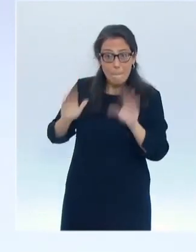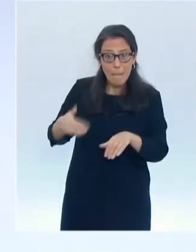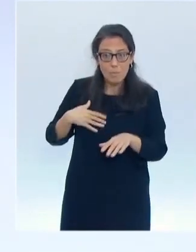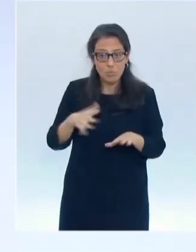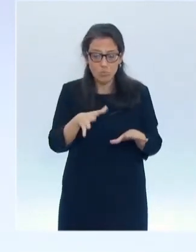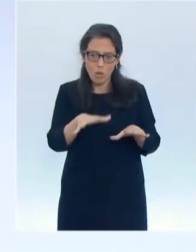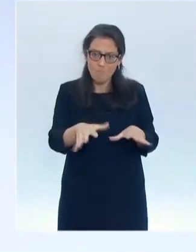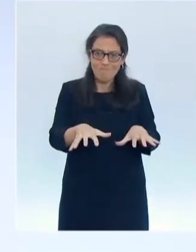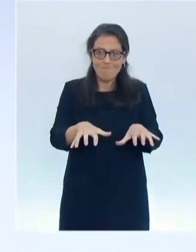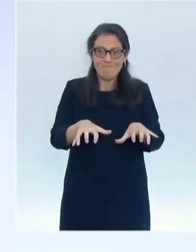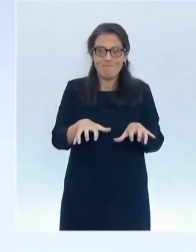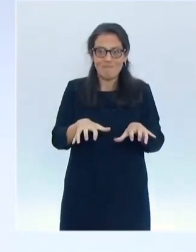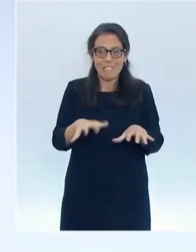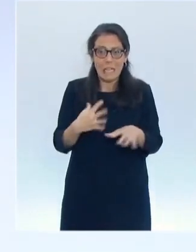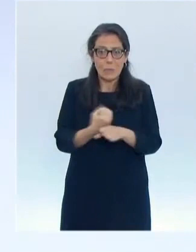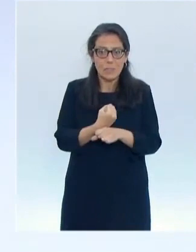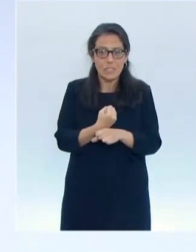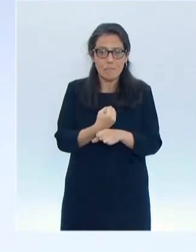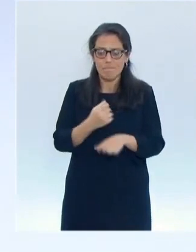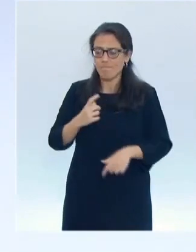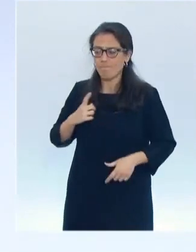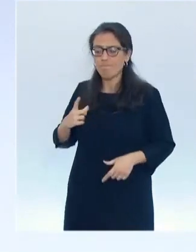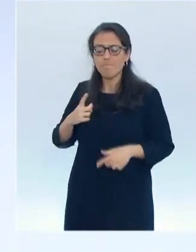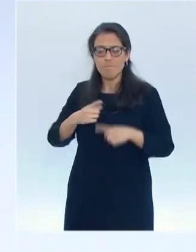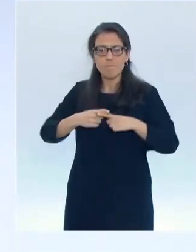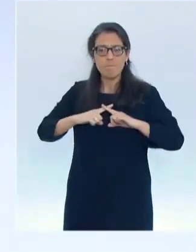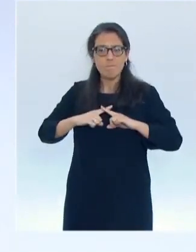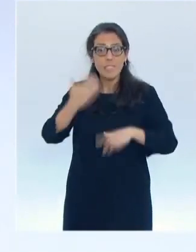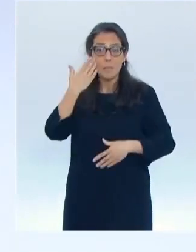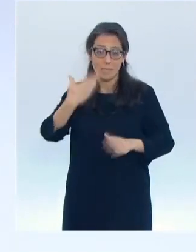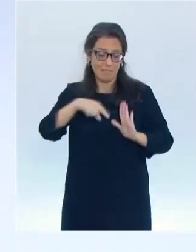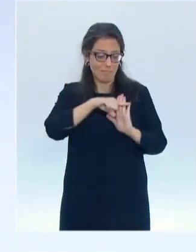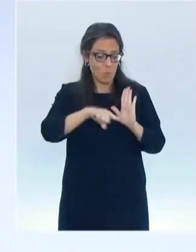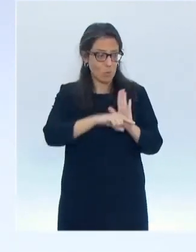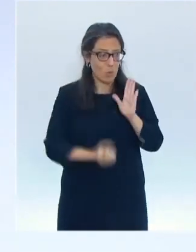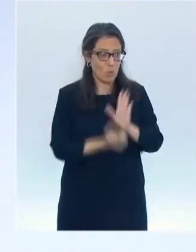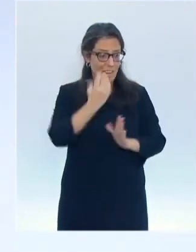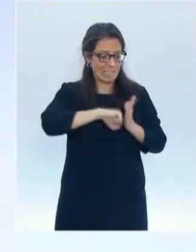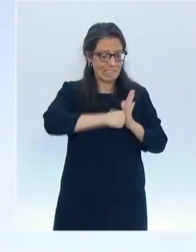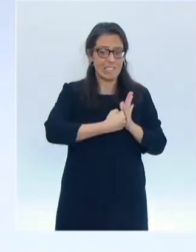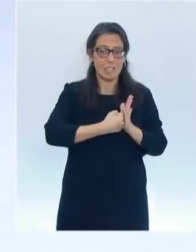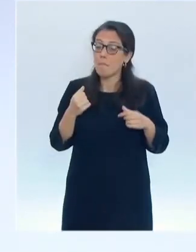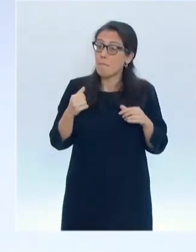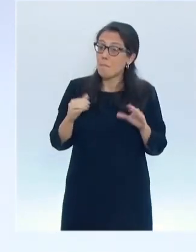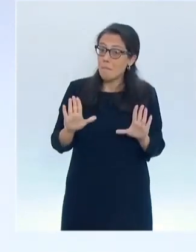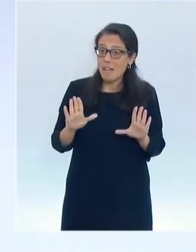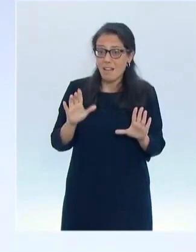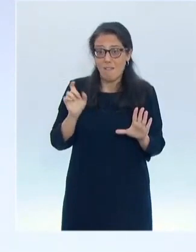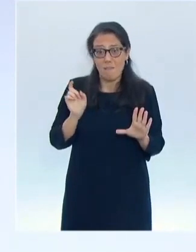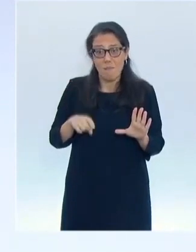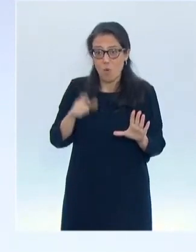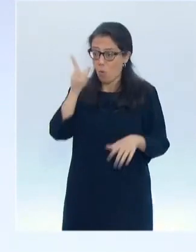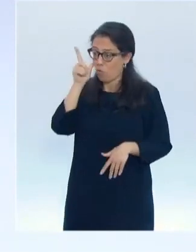profite d'ailleurs pour remercier le comité international olympique qui a retenu ma proposition puisque la vaccination sera